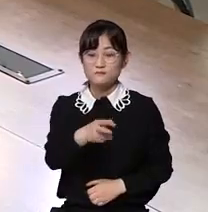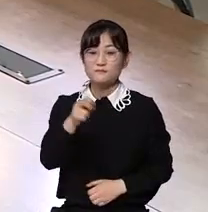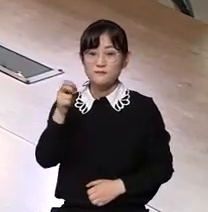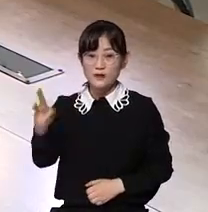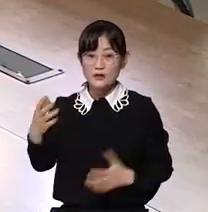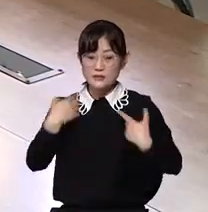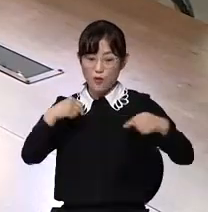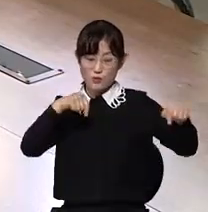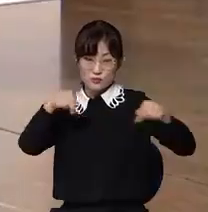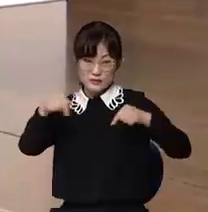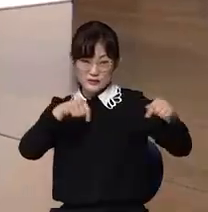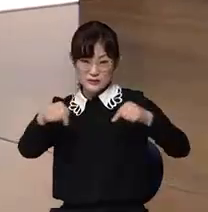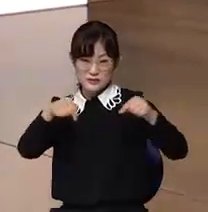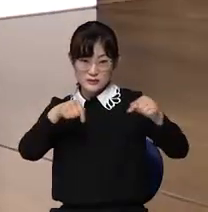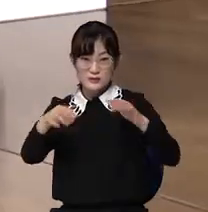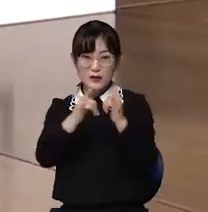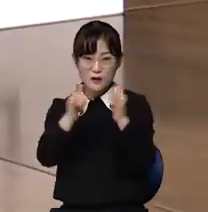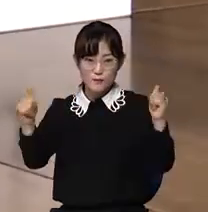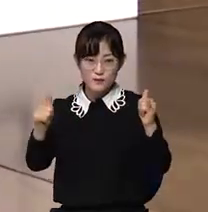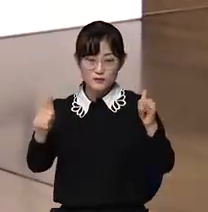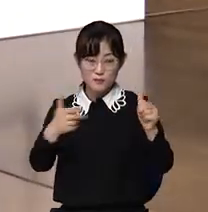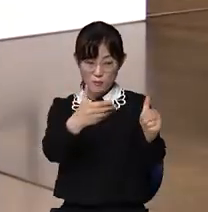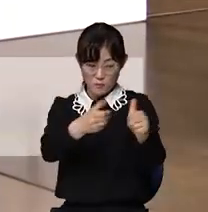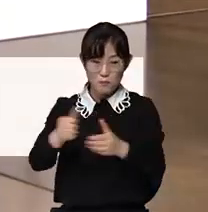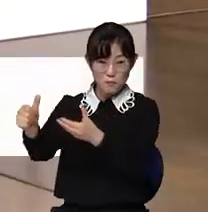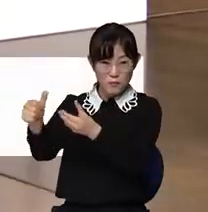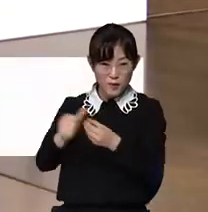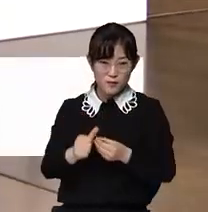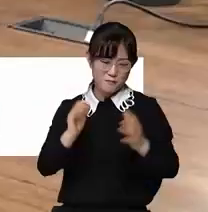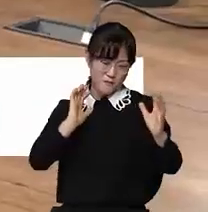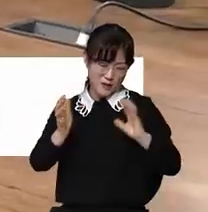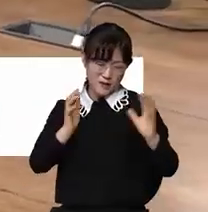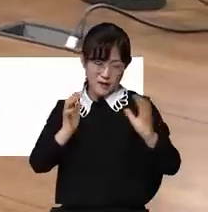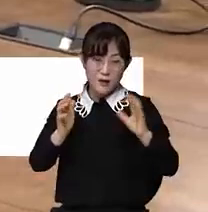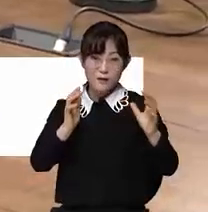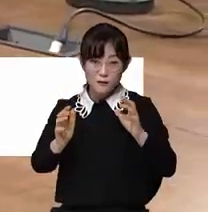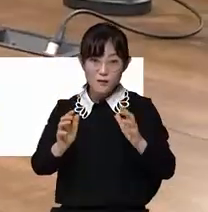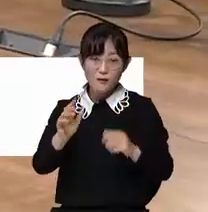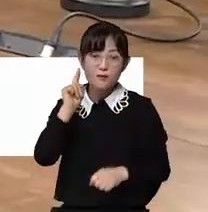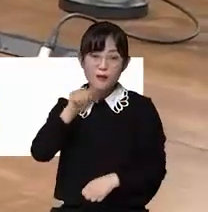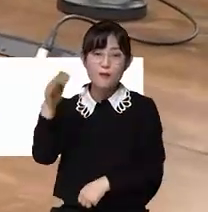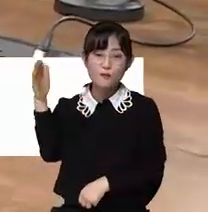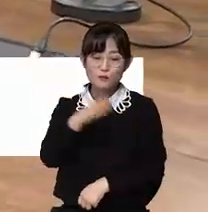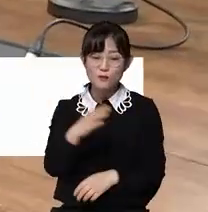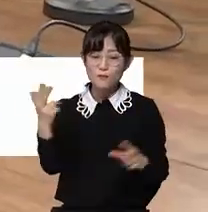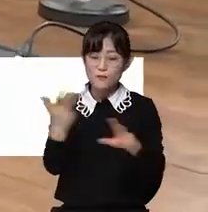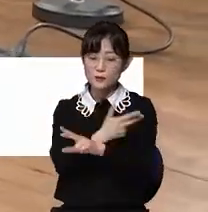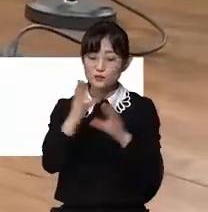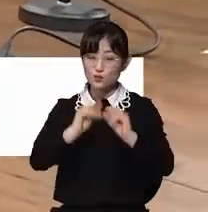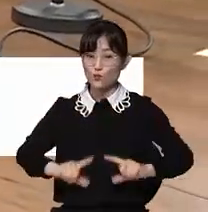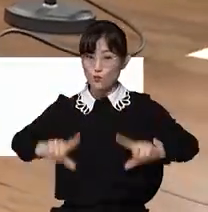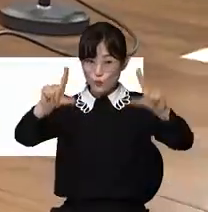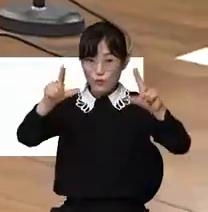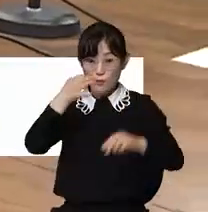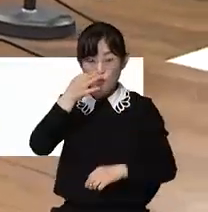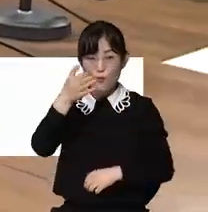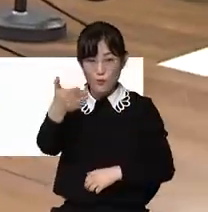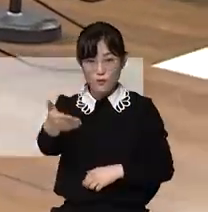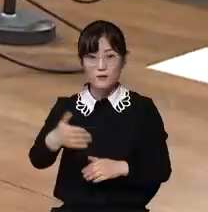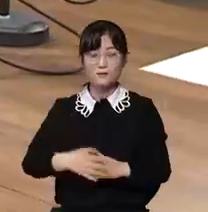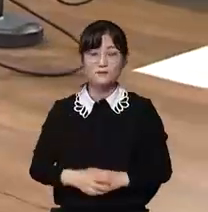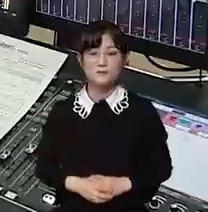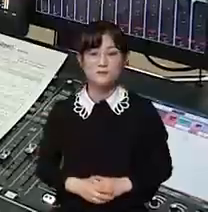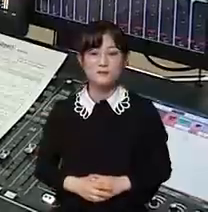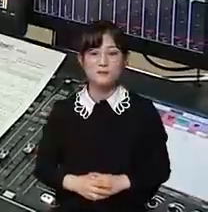여야의 정치 맛술을 초청해 뜨거운 토론을 벌이는 국민 마수가 내일부터 매주 토요일 시청자들을 찾아갑니다